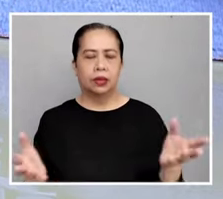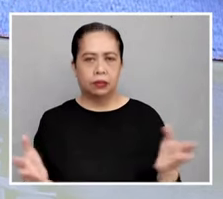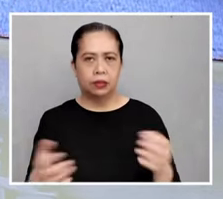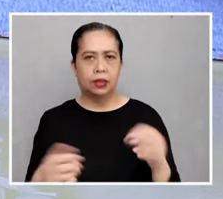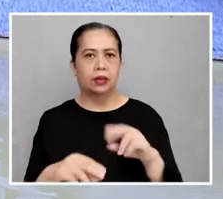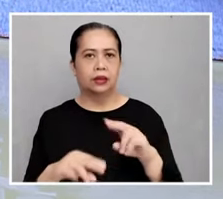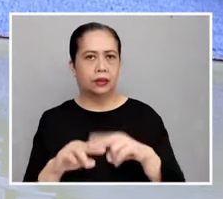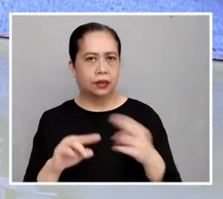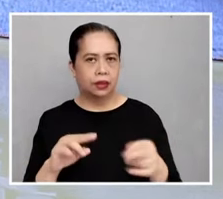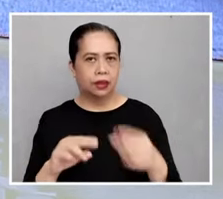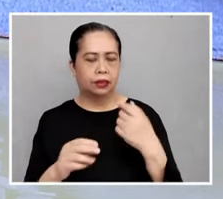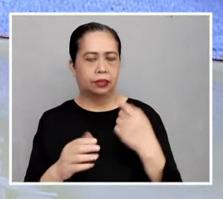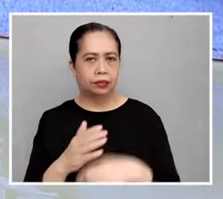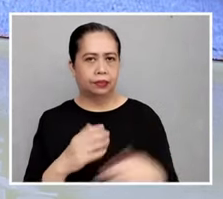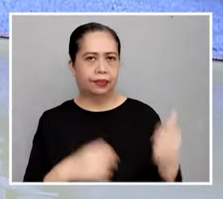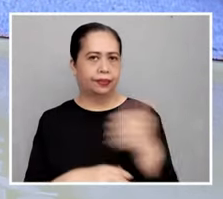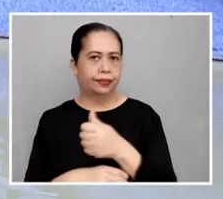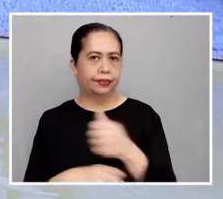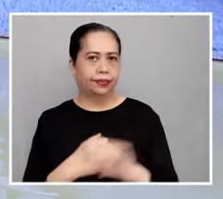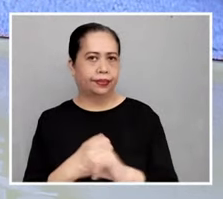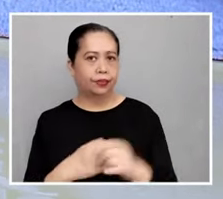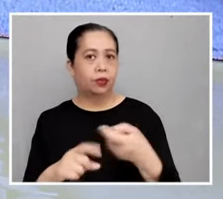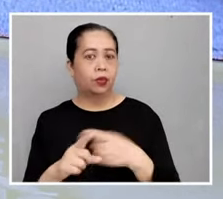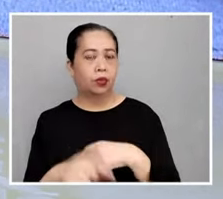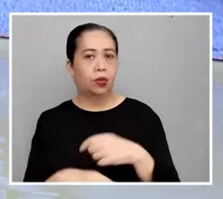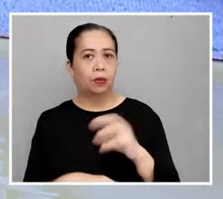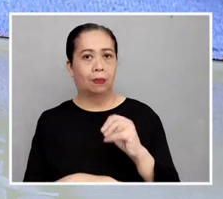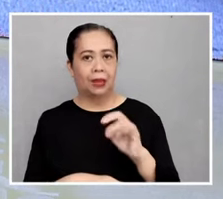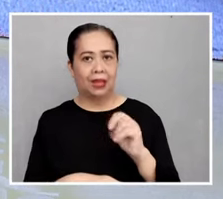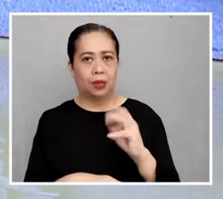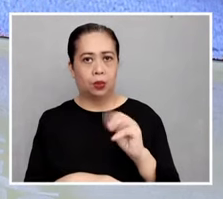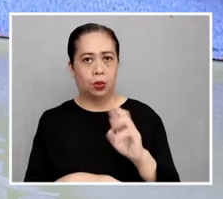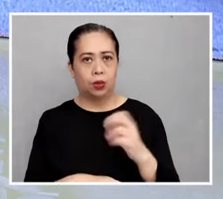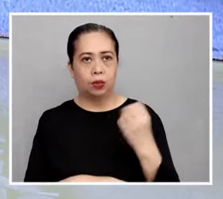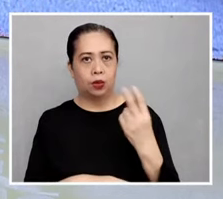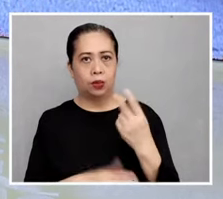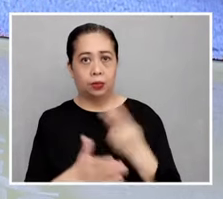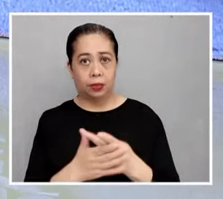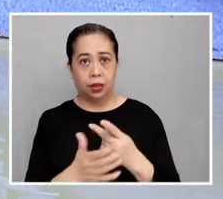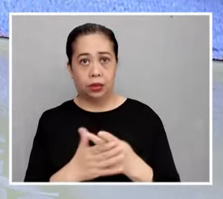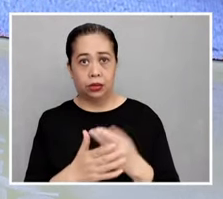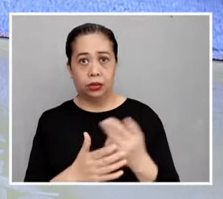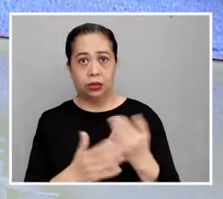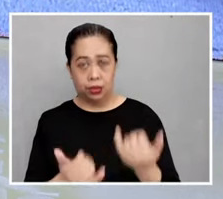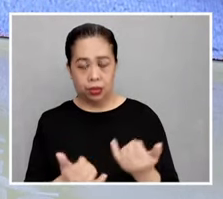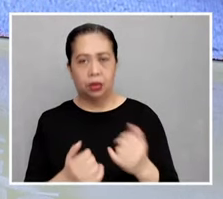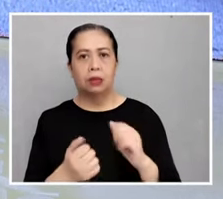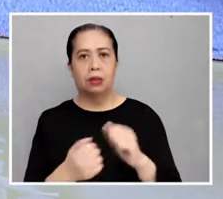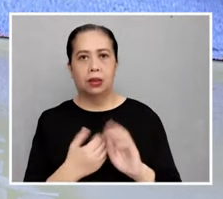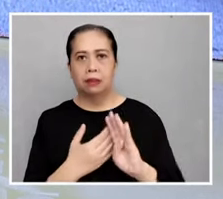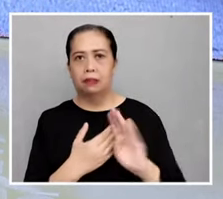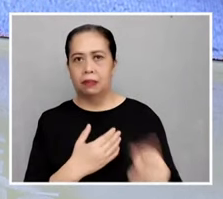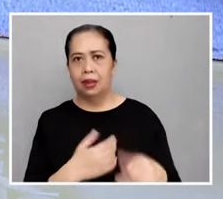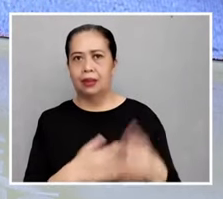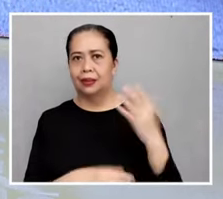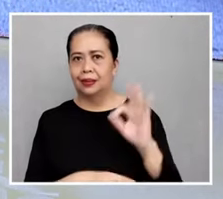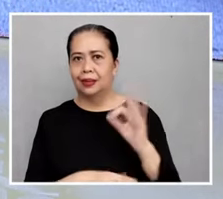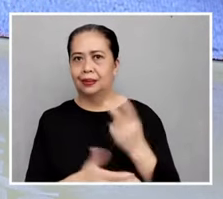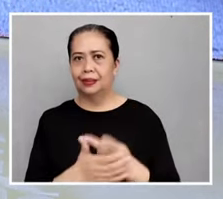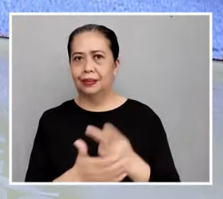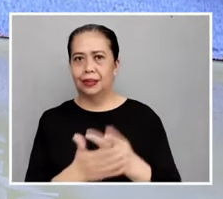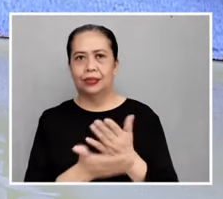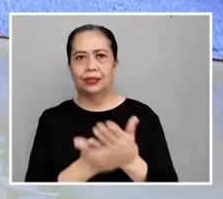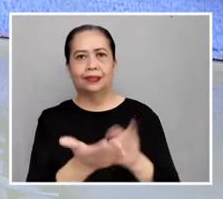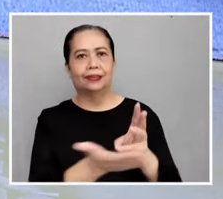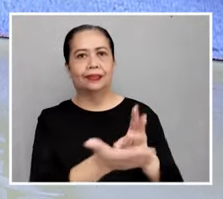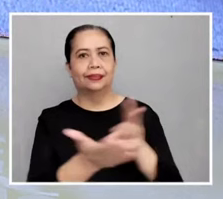diskwento sa pasahe sa mga jeepney mula sa minimum fare na 12 pesos, posible po na maging 9 pesos ito sa ilang